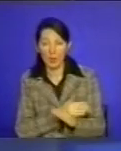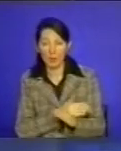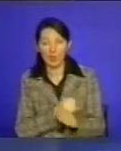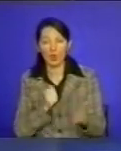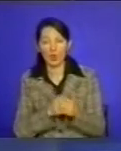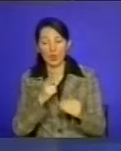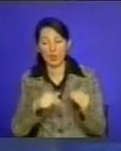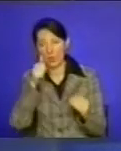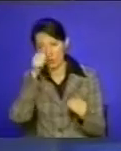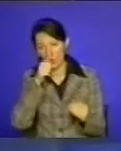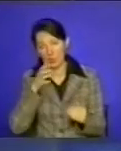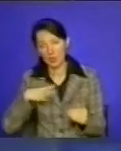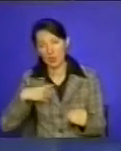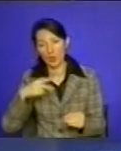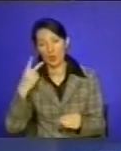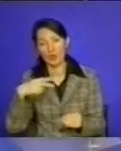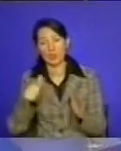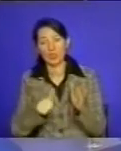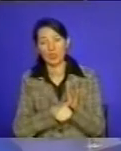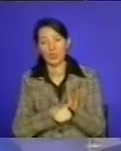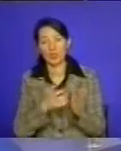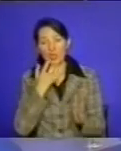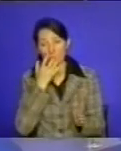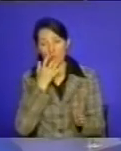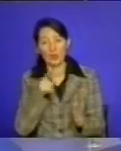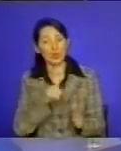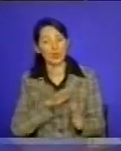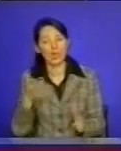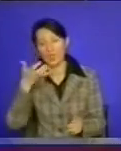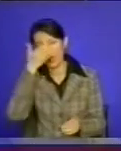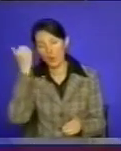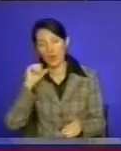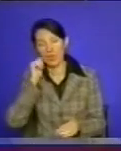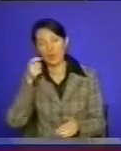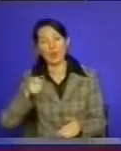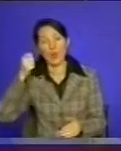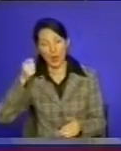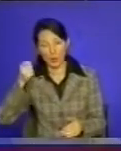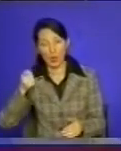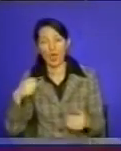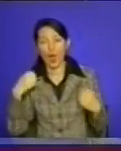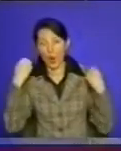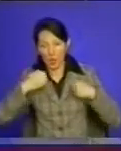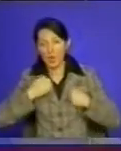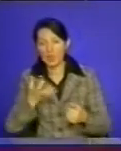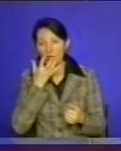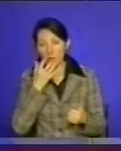до 26 градусів тепла. Отож, не забувайте завтра парасольки, одягайтеся тепліше